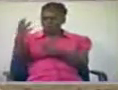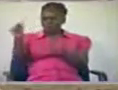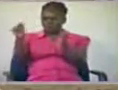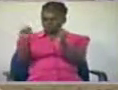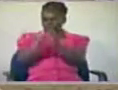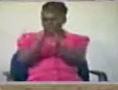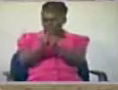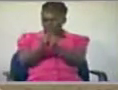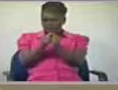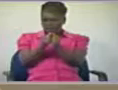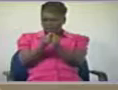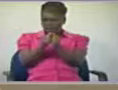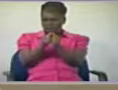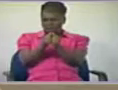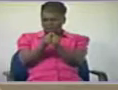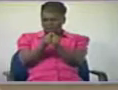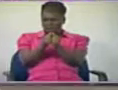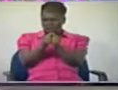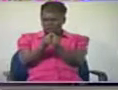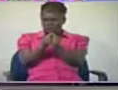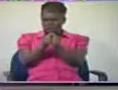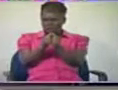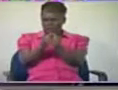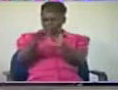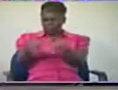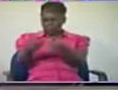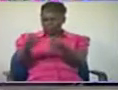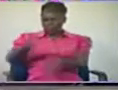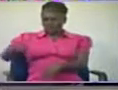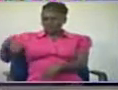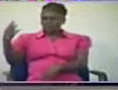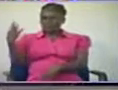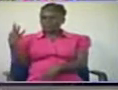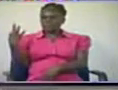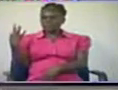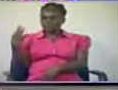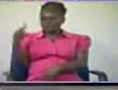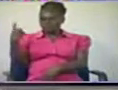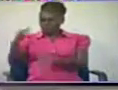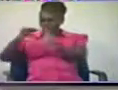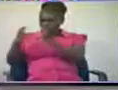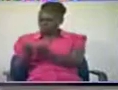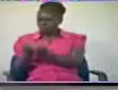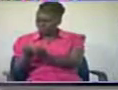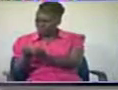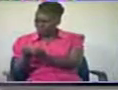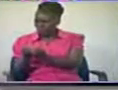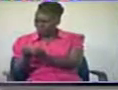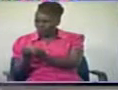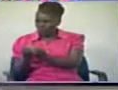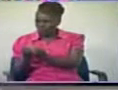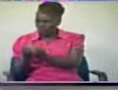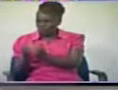kuna tunaziita pathways. Tumepeana pathways tatu. No. Pathway ya kwanza ni ya PE